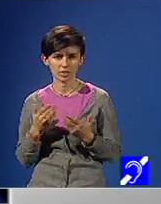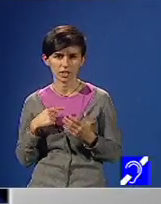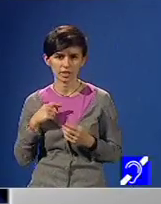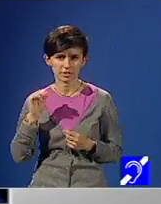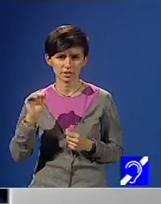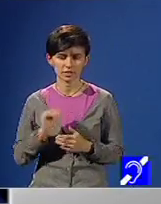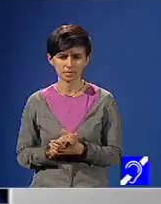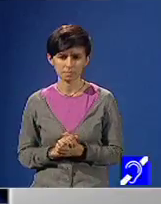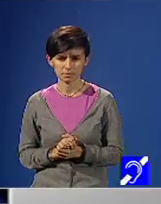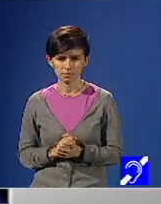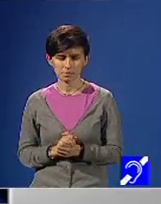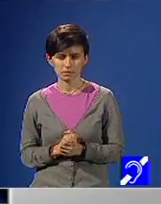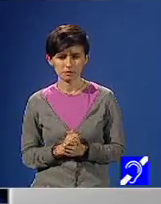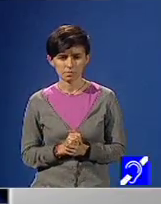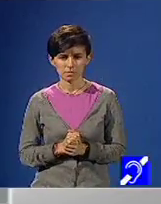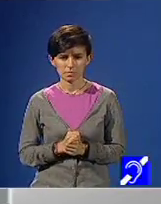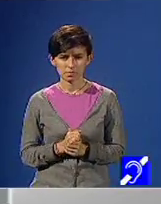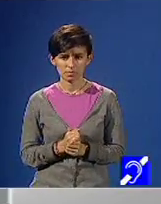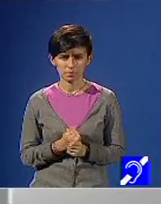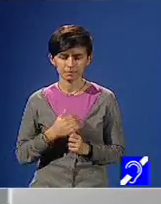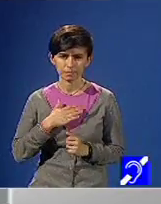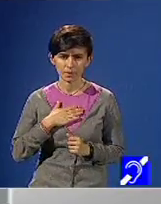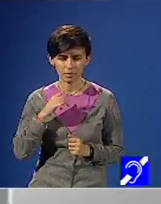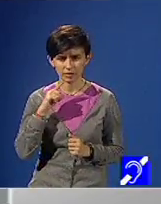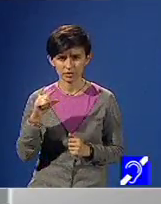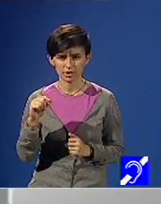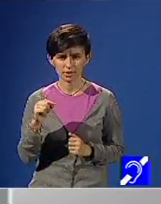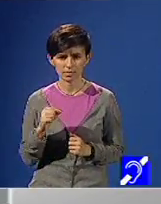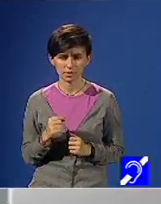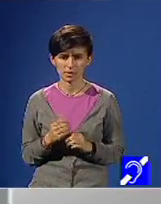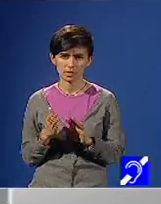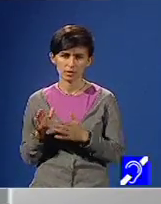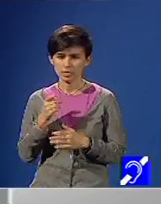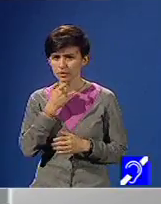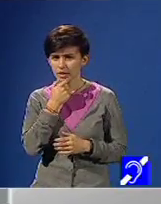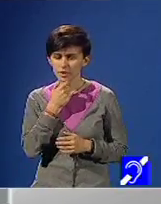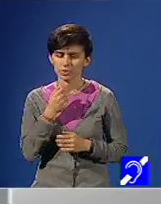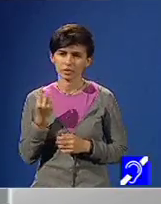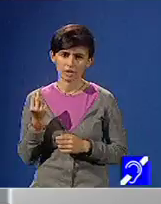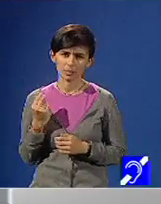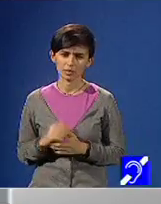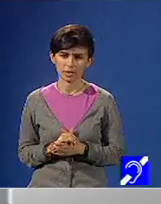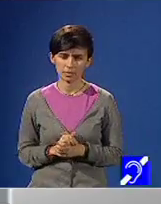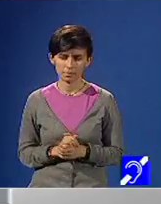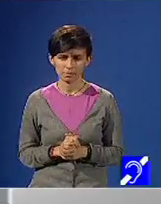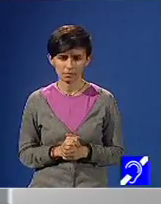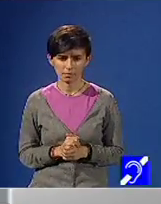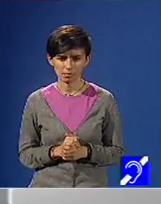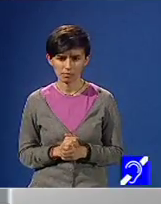acum? Păi am avut rezultate la începutul anului destul de bune.